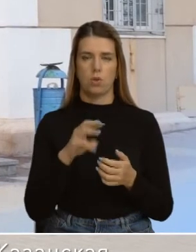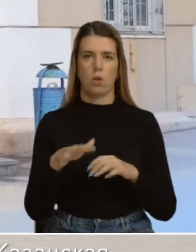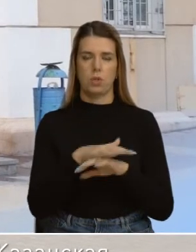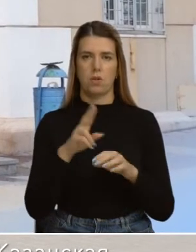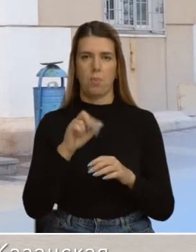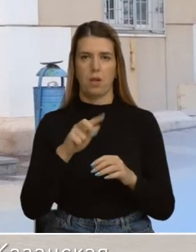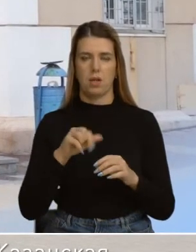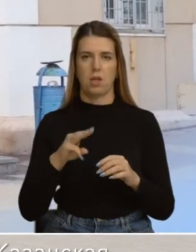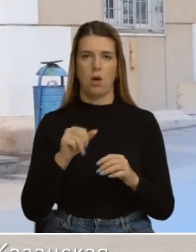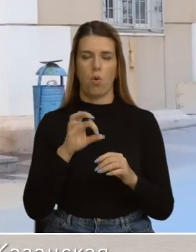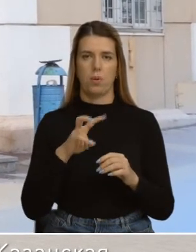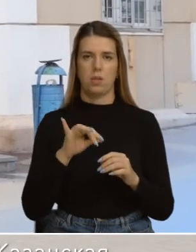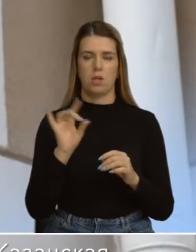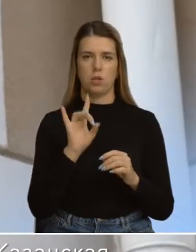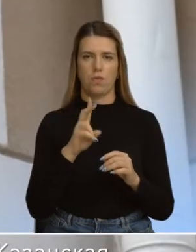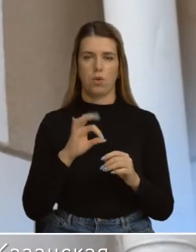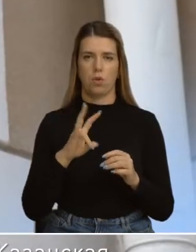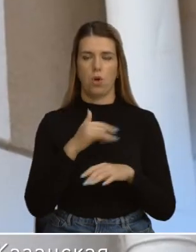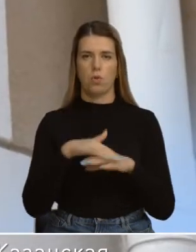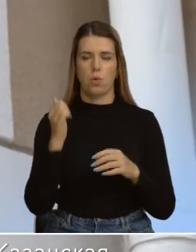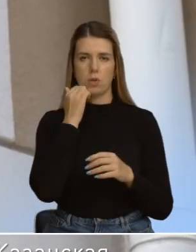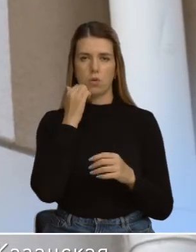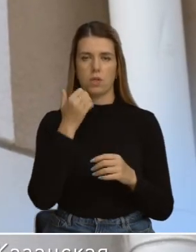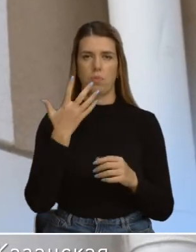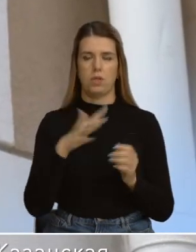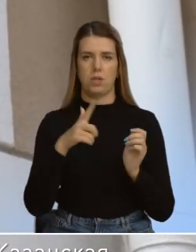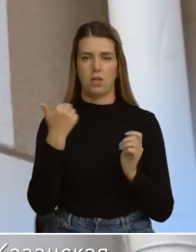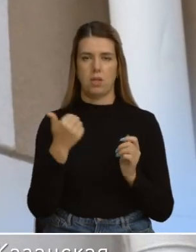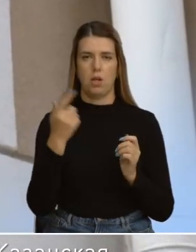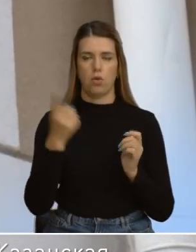Общественной палате области по адресу Ростов-на-Дону, улица Московская, 51/15.